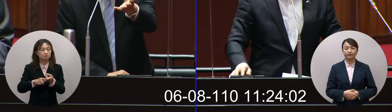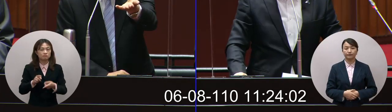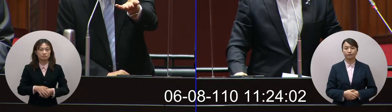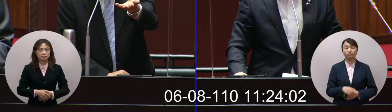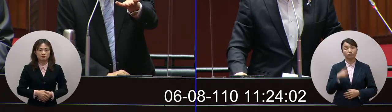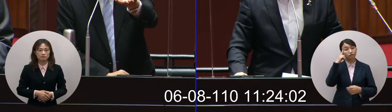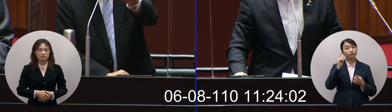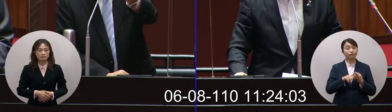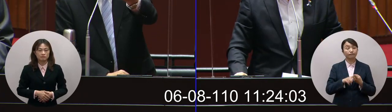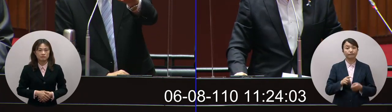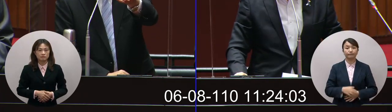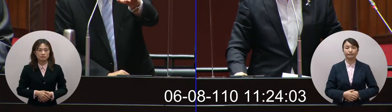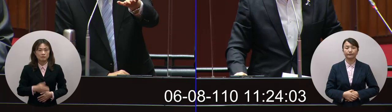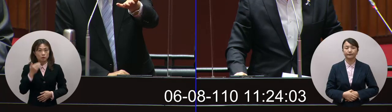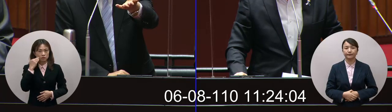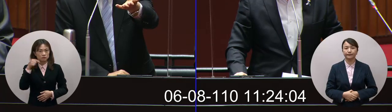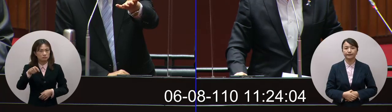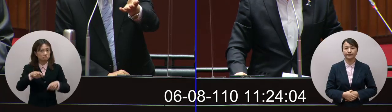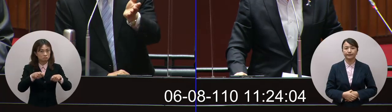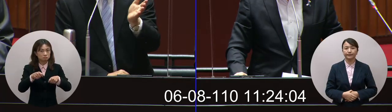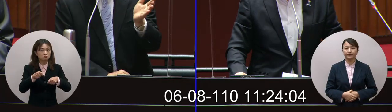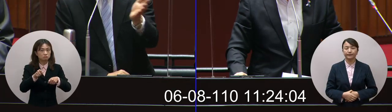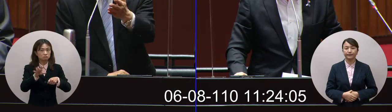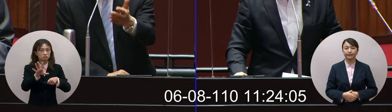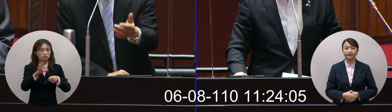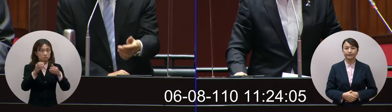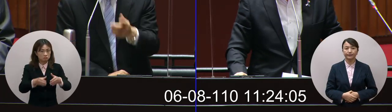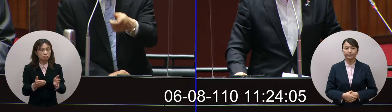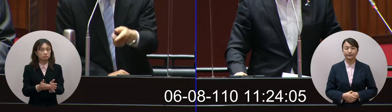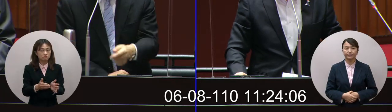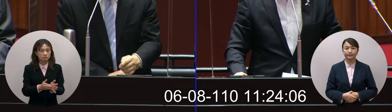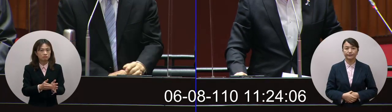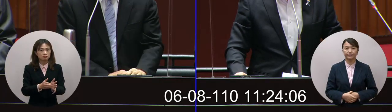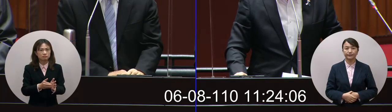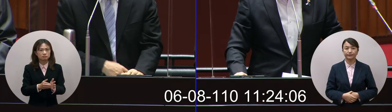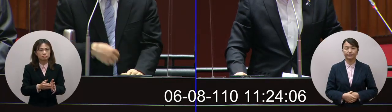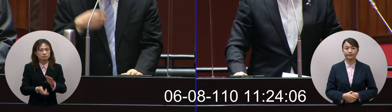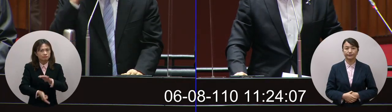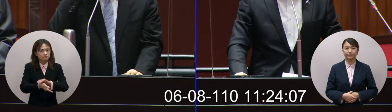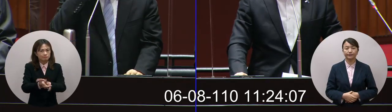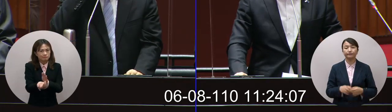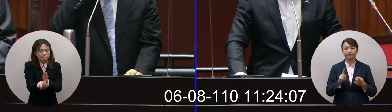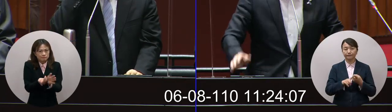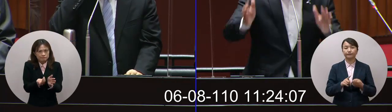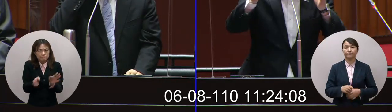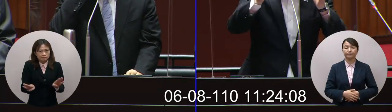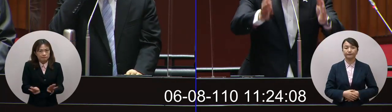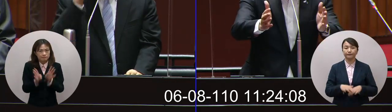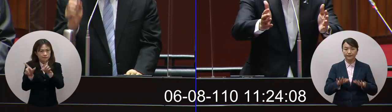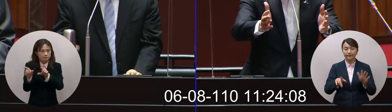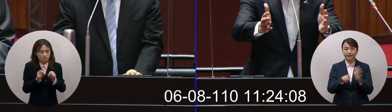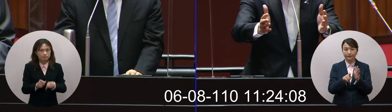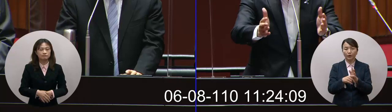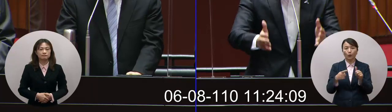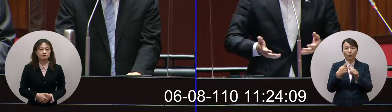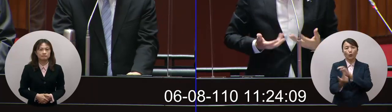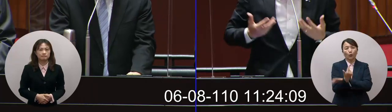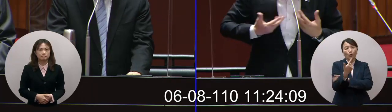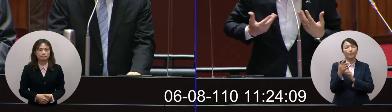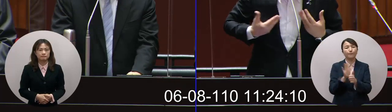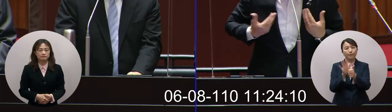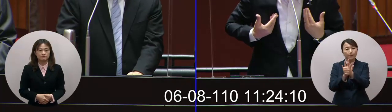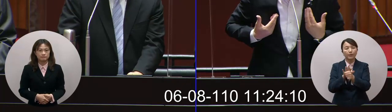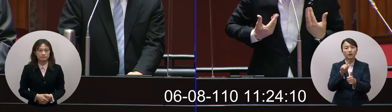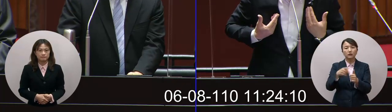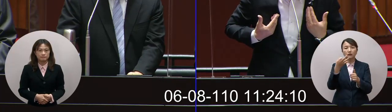刚有这个计划啊，啊，都提早唔就伫即阵有较有效。 有啊，好，这个时阵就赶紧提出来嘛，还